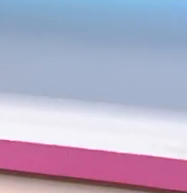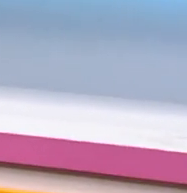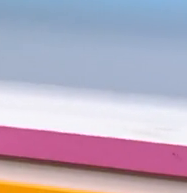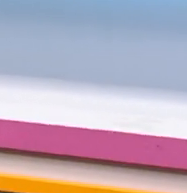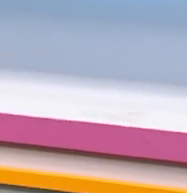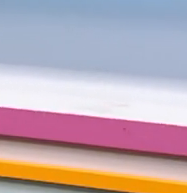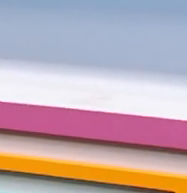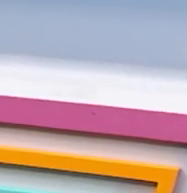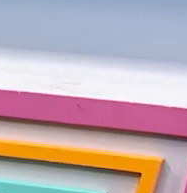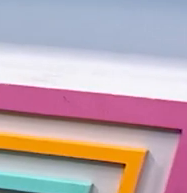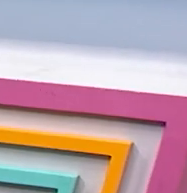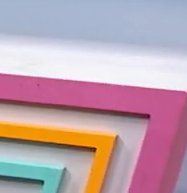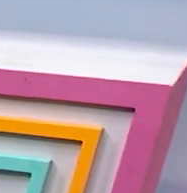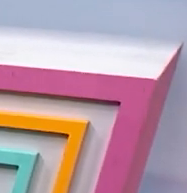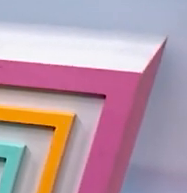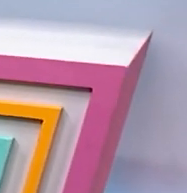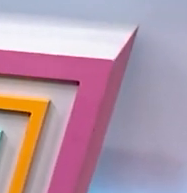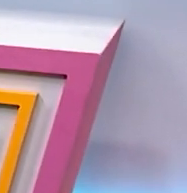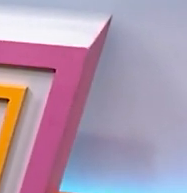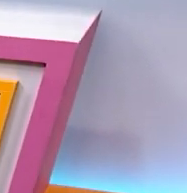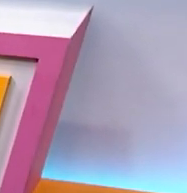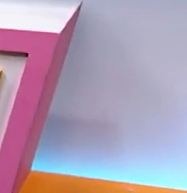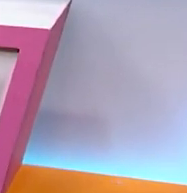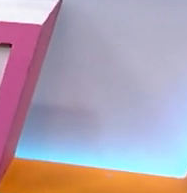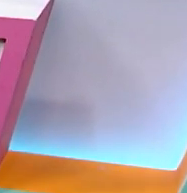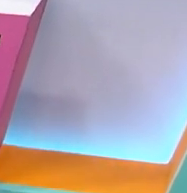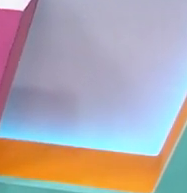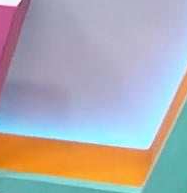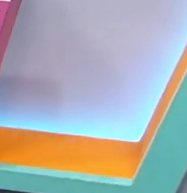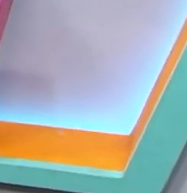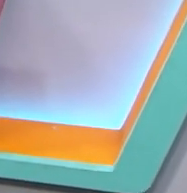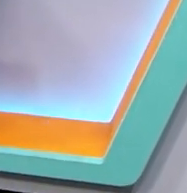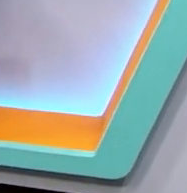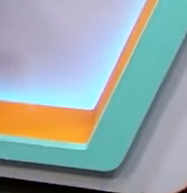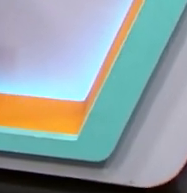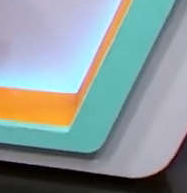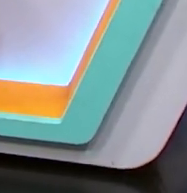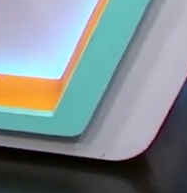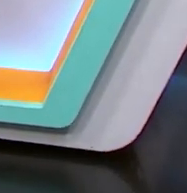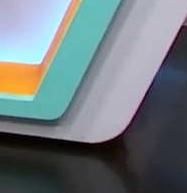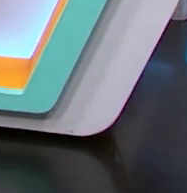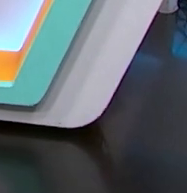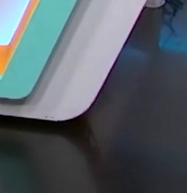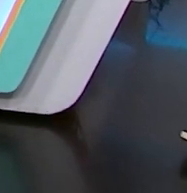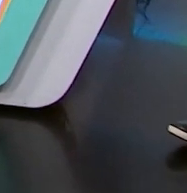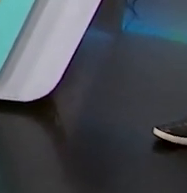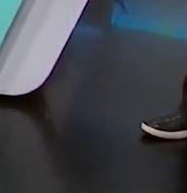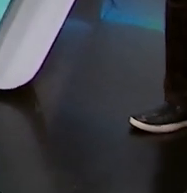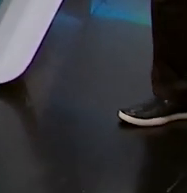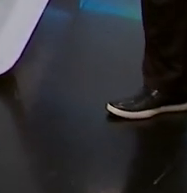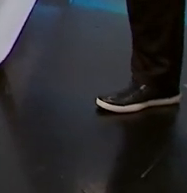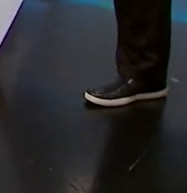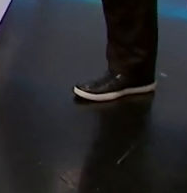B Kami keluarga bahagia hidup penuh gembira ayah ibu